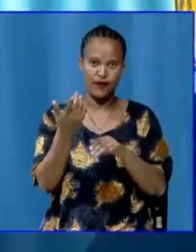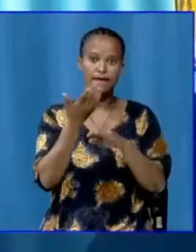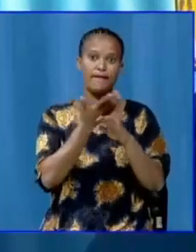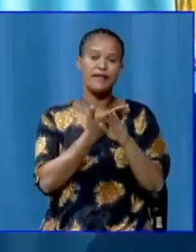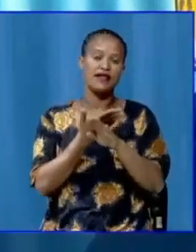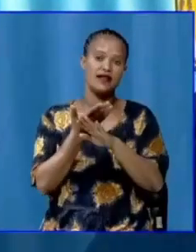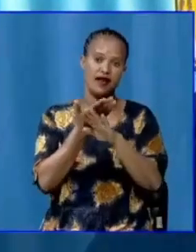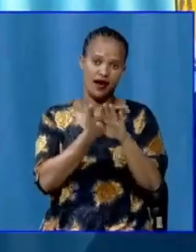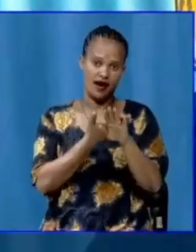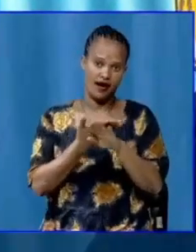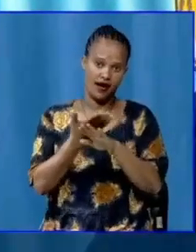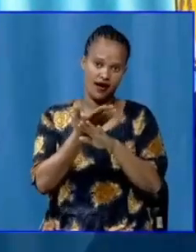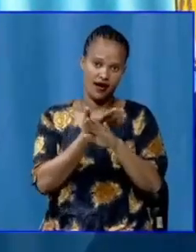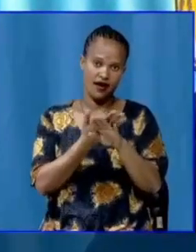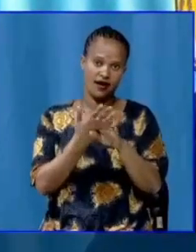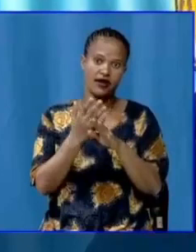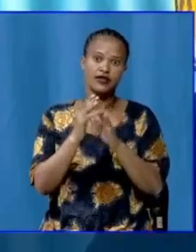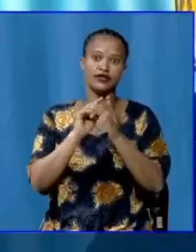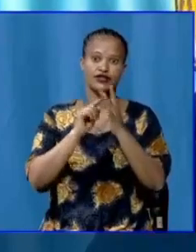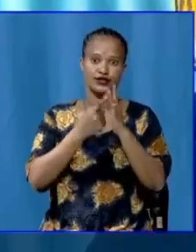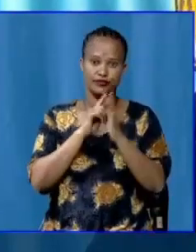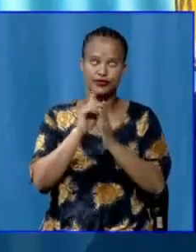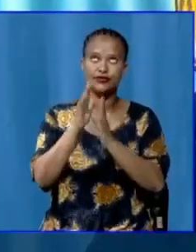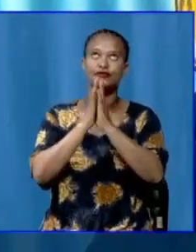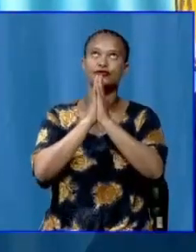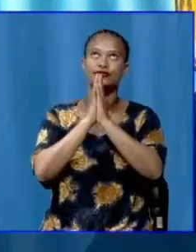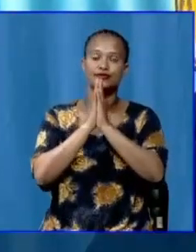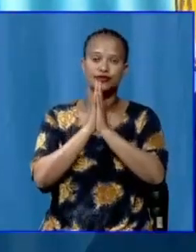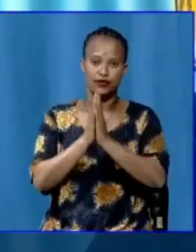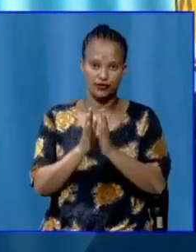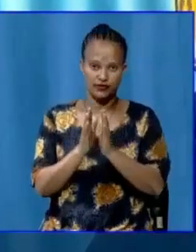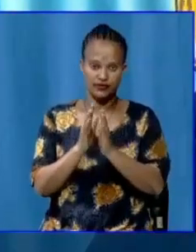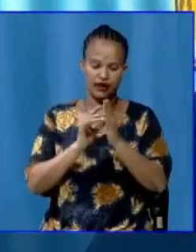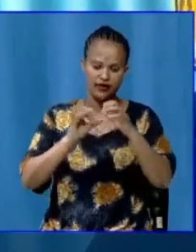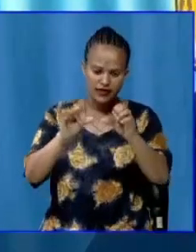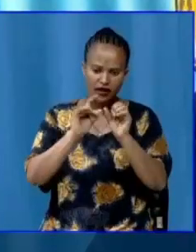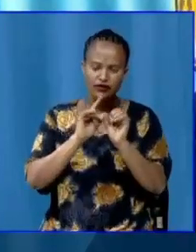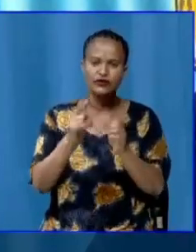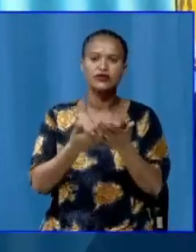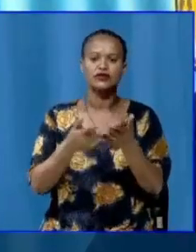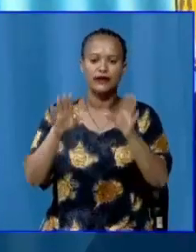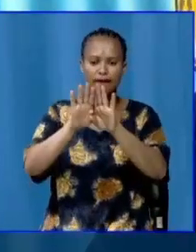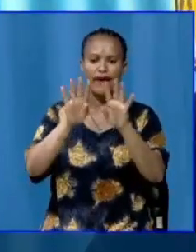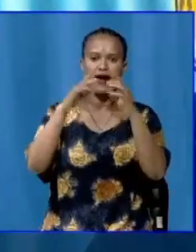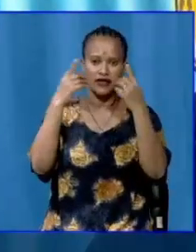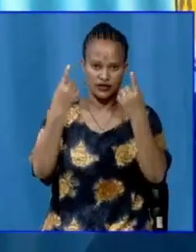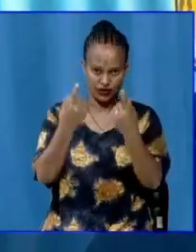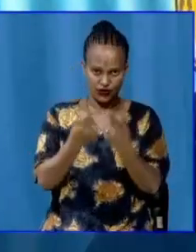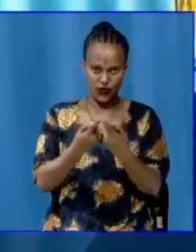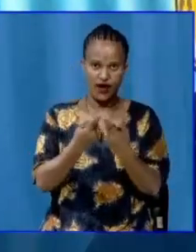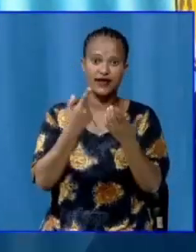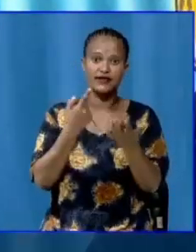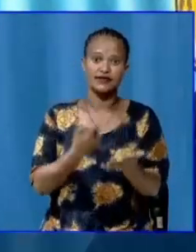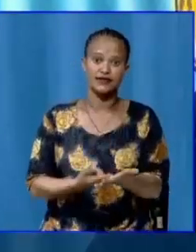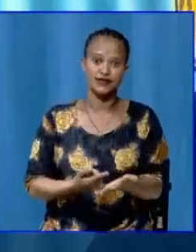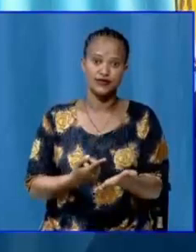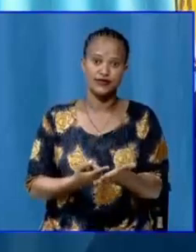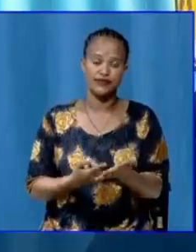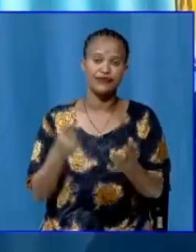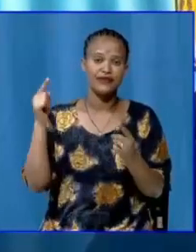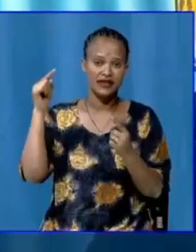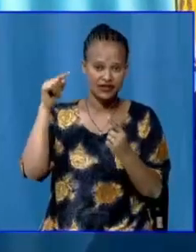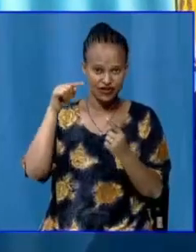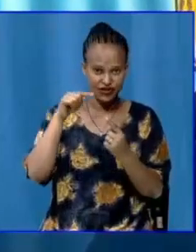ምህላ ክጅምር እዩ ክቕፅል ይቐጻላ እዩ እዚ ክባይ ዕፅዋይ እዙ